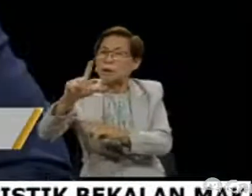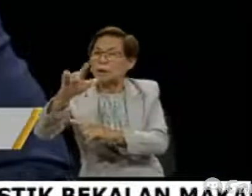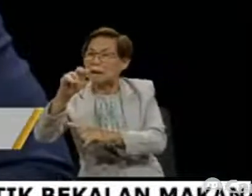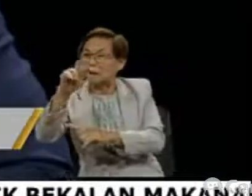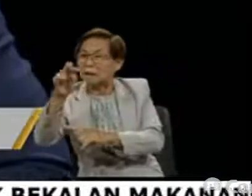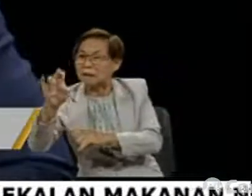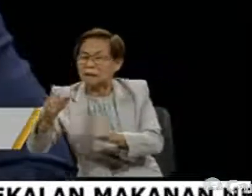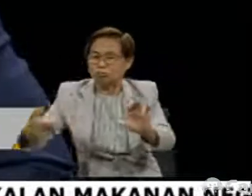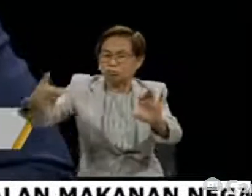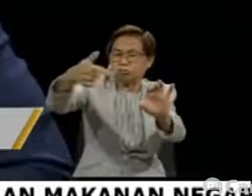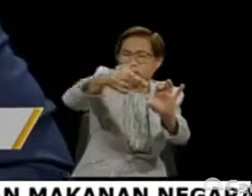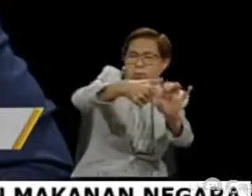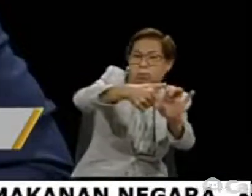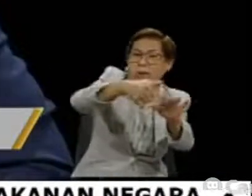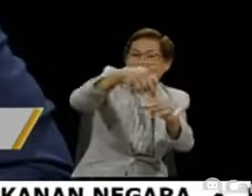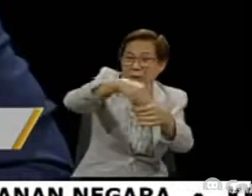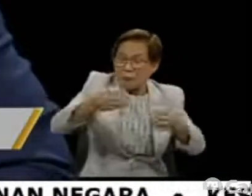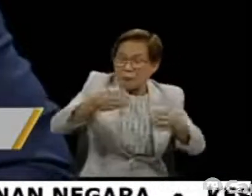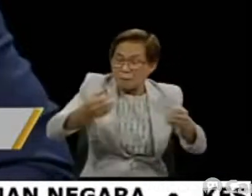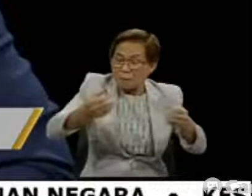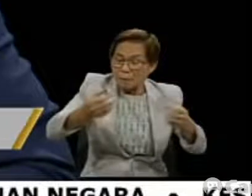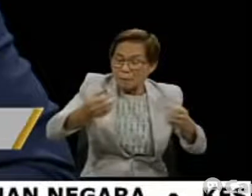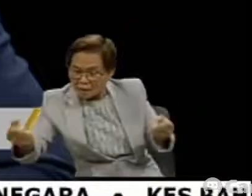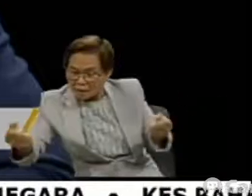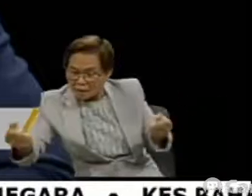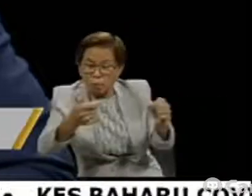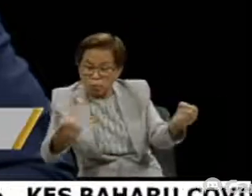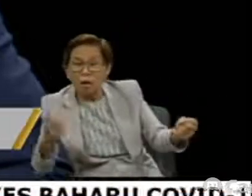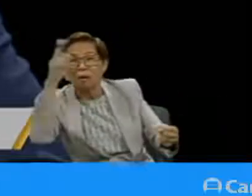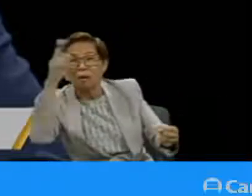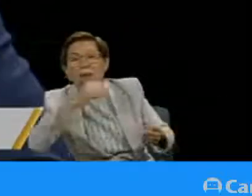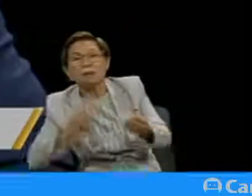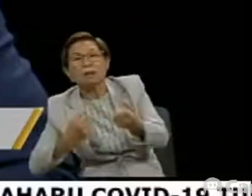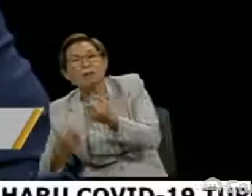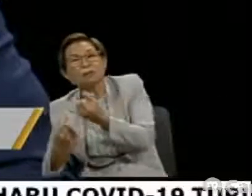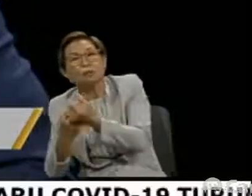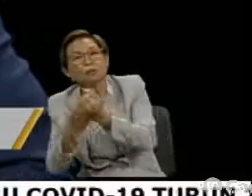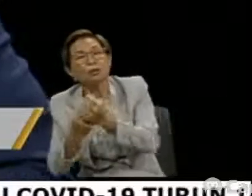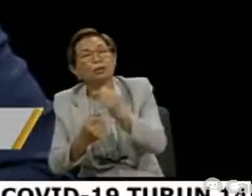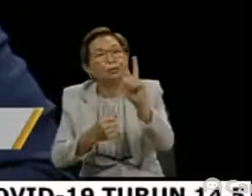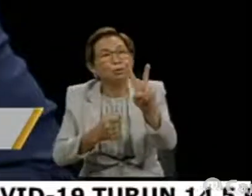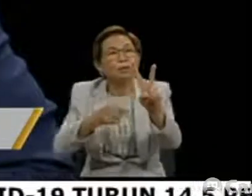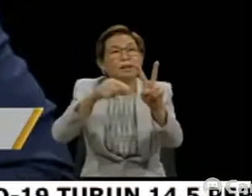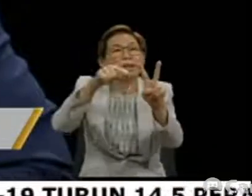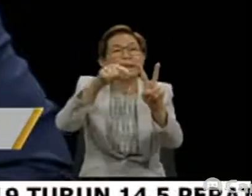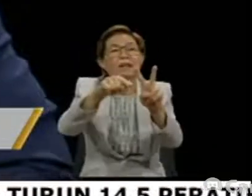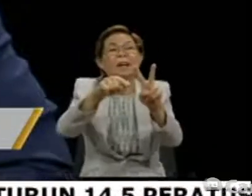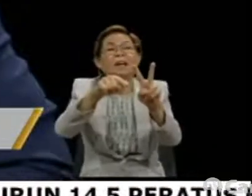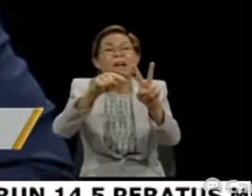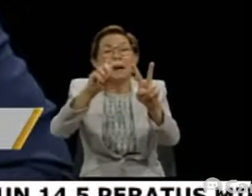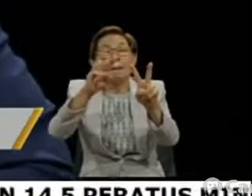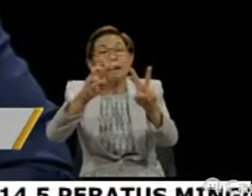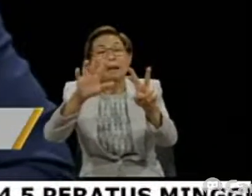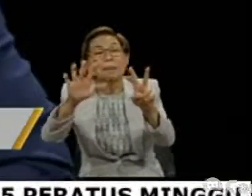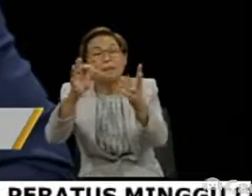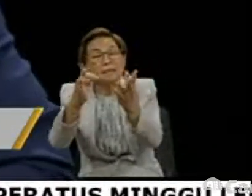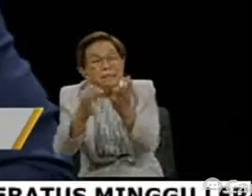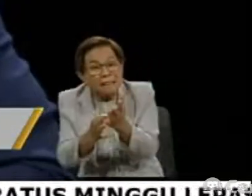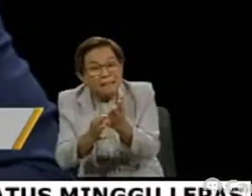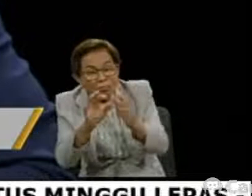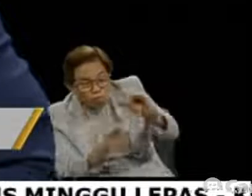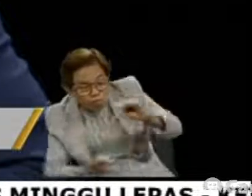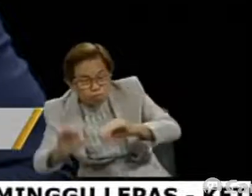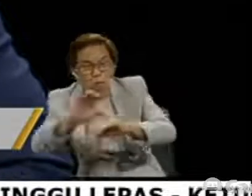dalam kita gitu tomato jika gitu kerajaan ditampung sebanyak during ke-65 Shin yang lebih dari Separuh lebih selesai